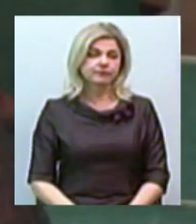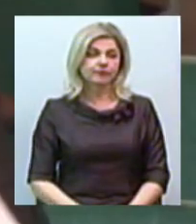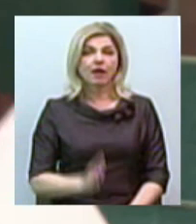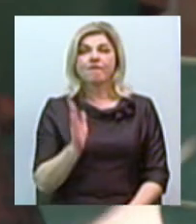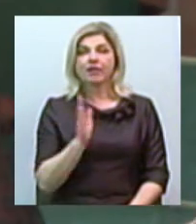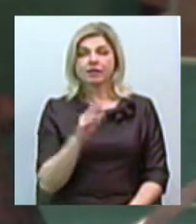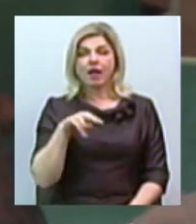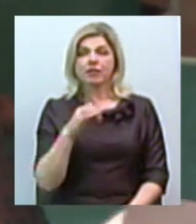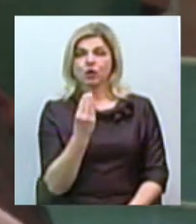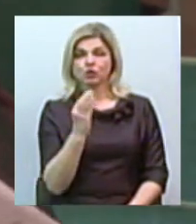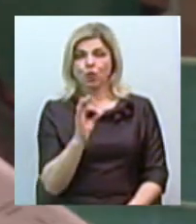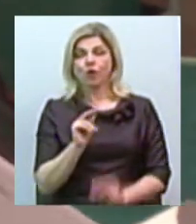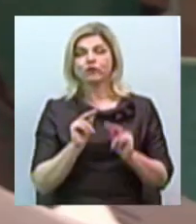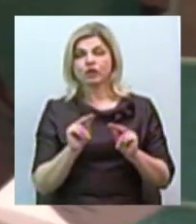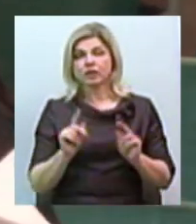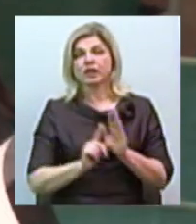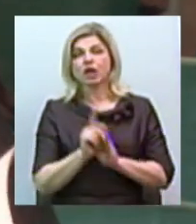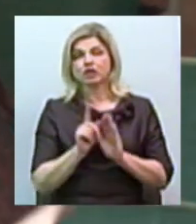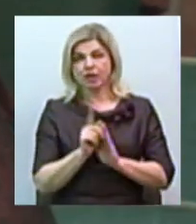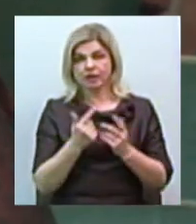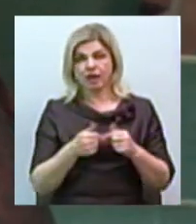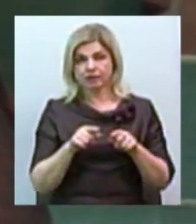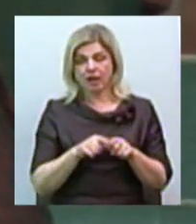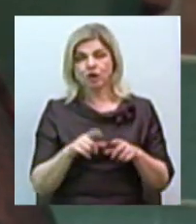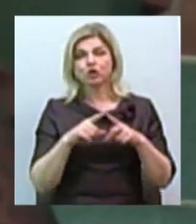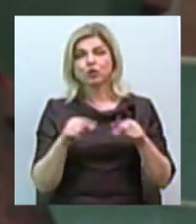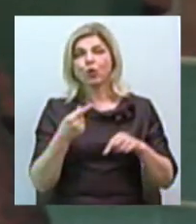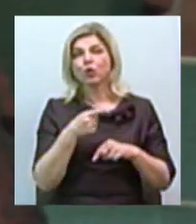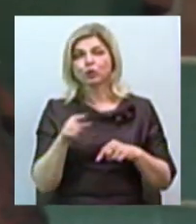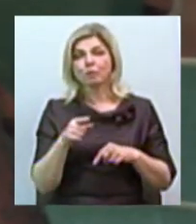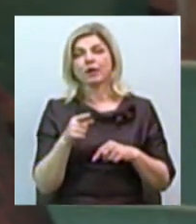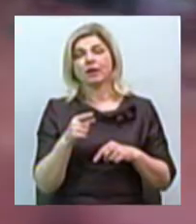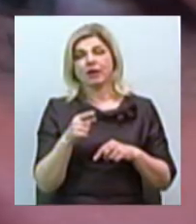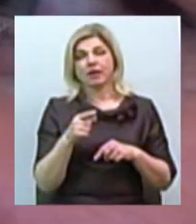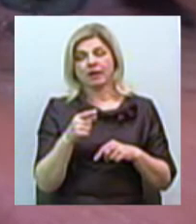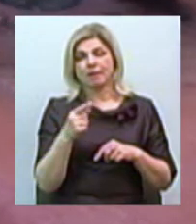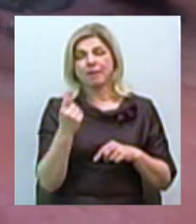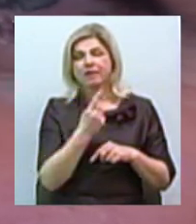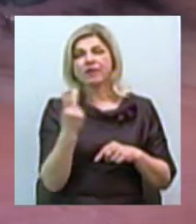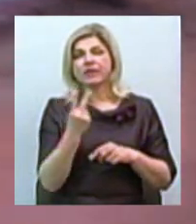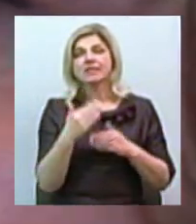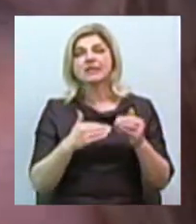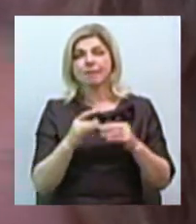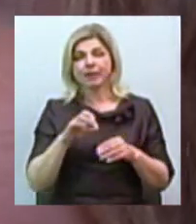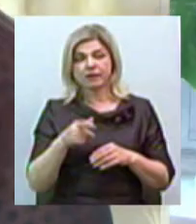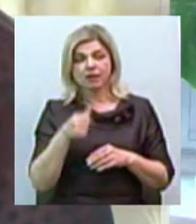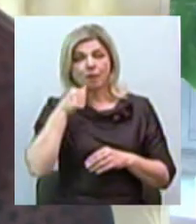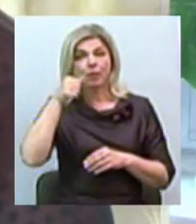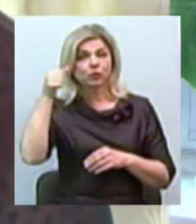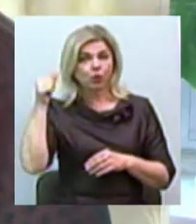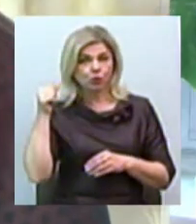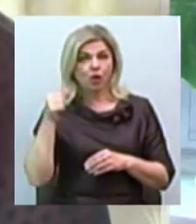Вікторія Лашко – вчителька початкових класів Степівської загальноосвітньої школи 1-3 ступенів. Минулого року пройшла сертифікацію